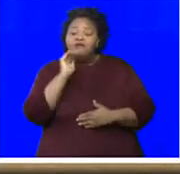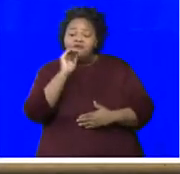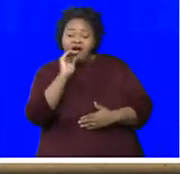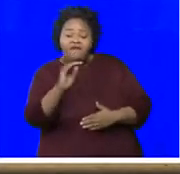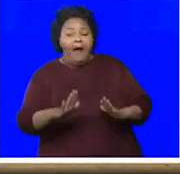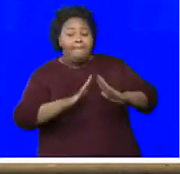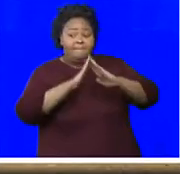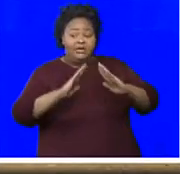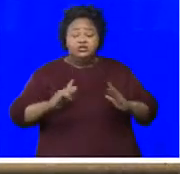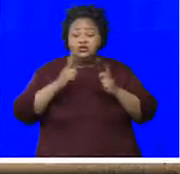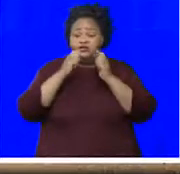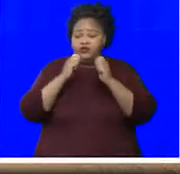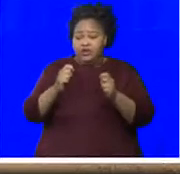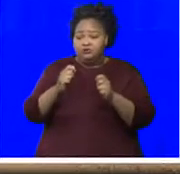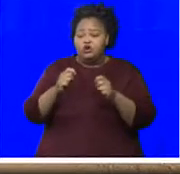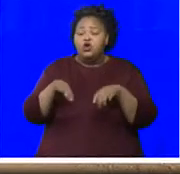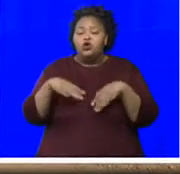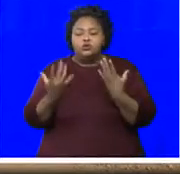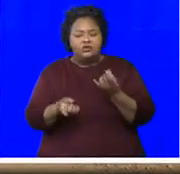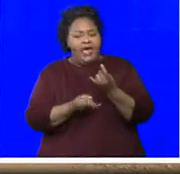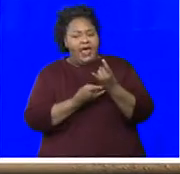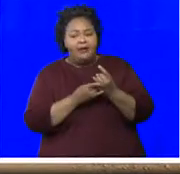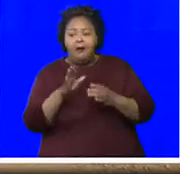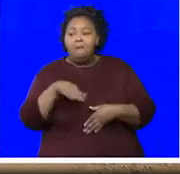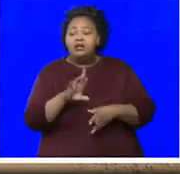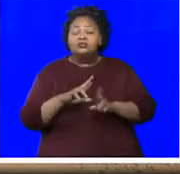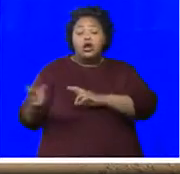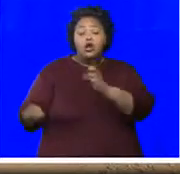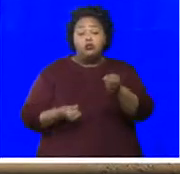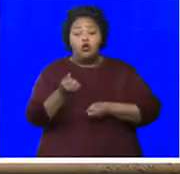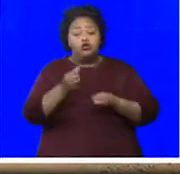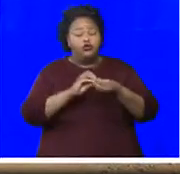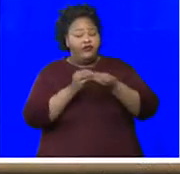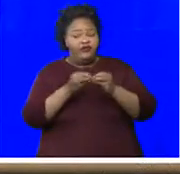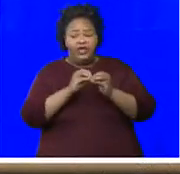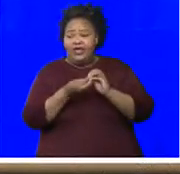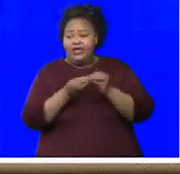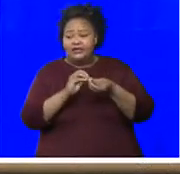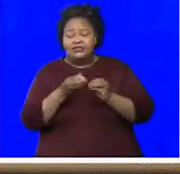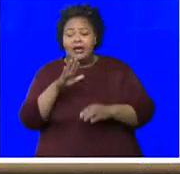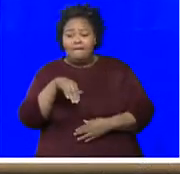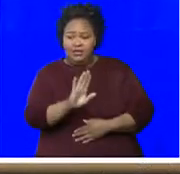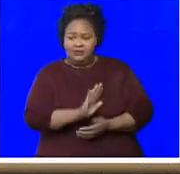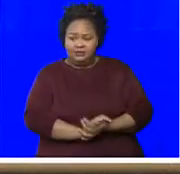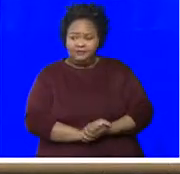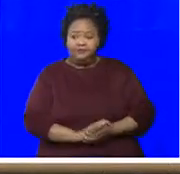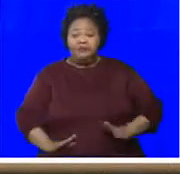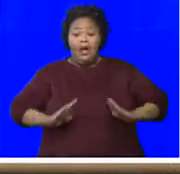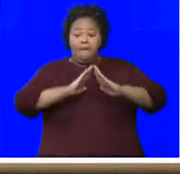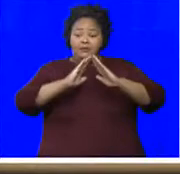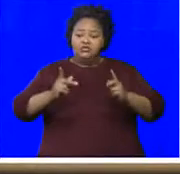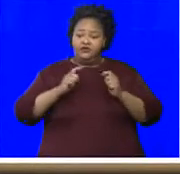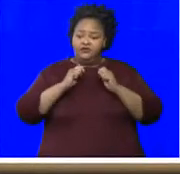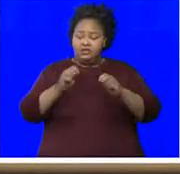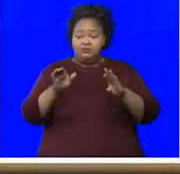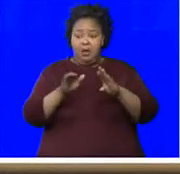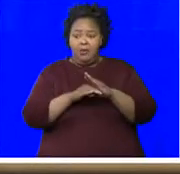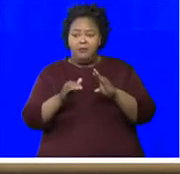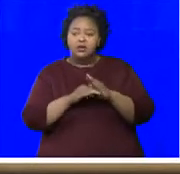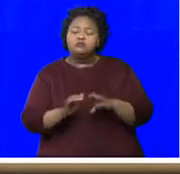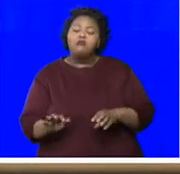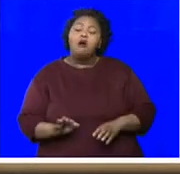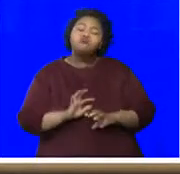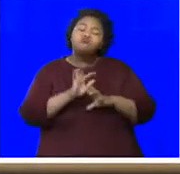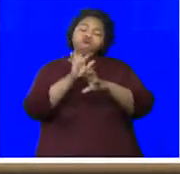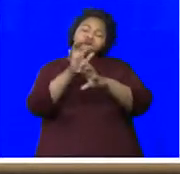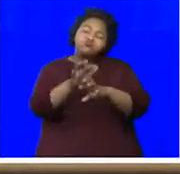kuse lifanele isite inkundla ngokulungisa lona mgwaqo bale litiko ke lemsebenti lemkhulu nakuthutha bayivakashelekele lenkundla kuyobuka simo